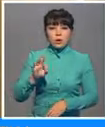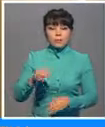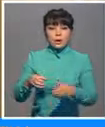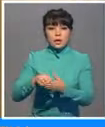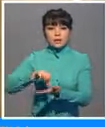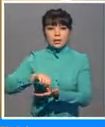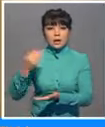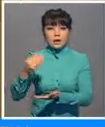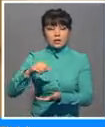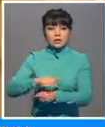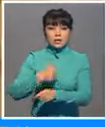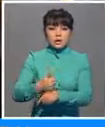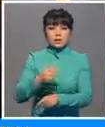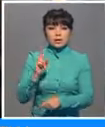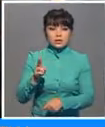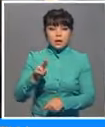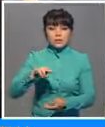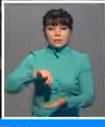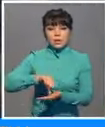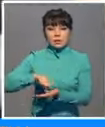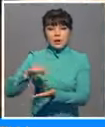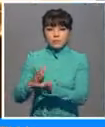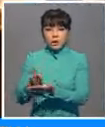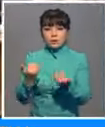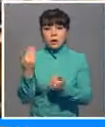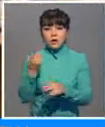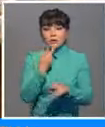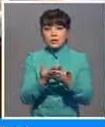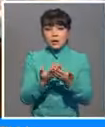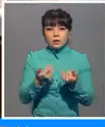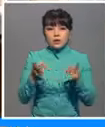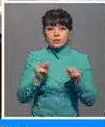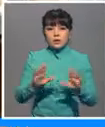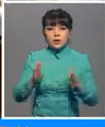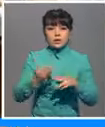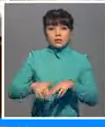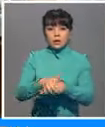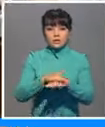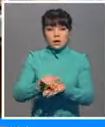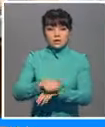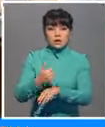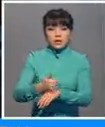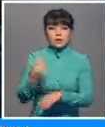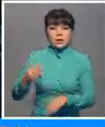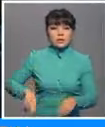компаниясының президенті Кристоф де Маржери де бар. Тағы бір хабарға қарағанда осы апатқа байланысты бүгін Внукованың бас директоры